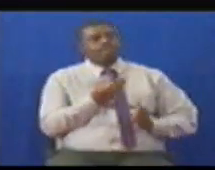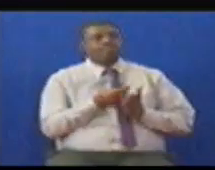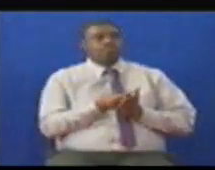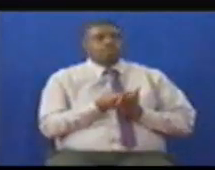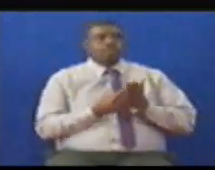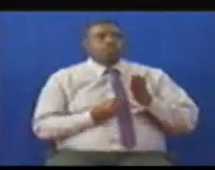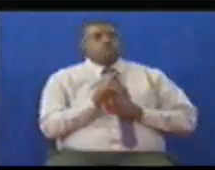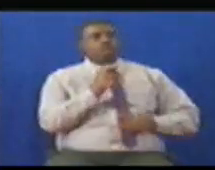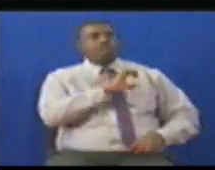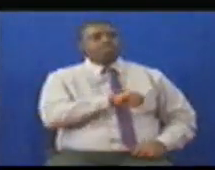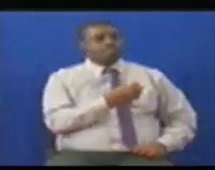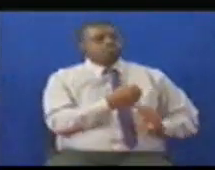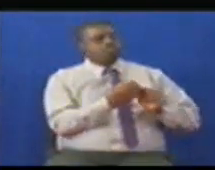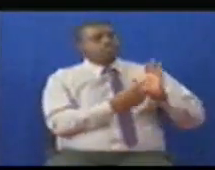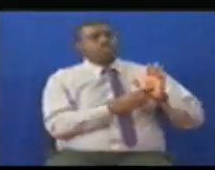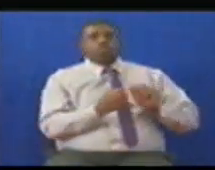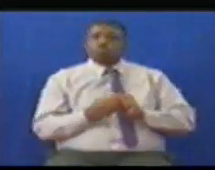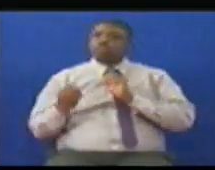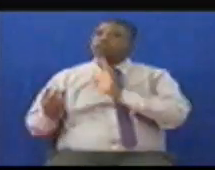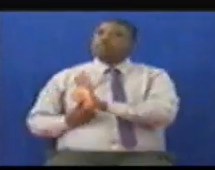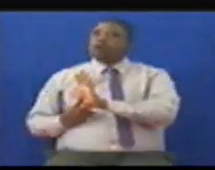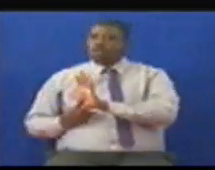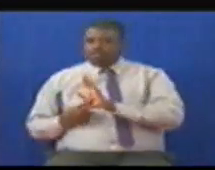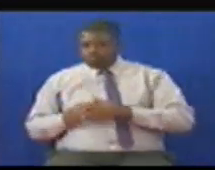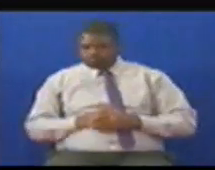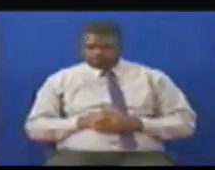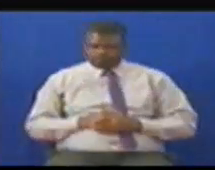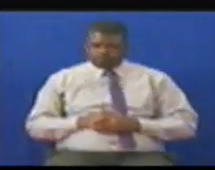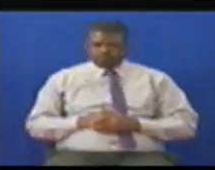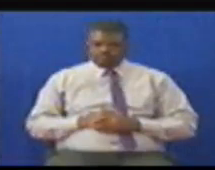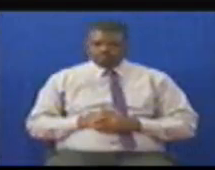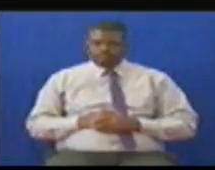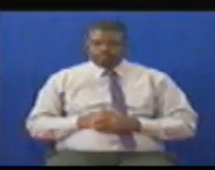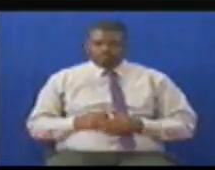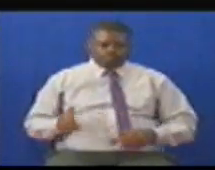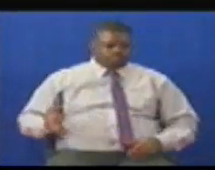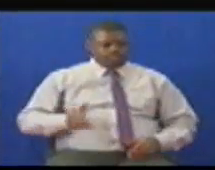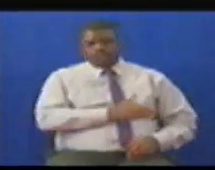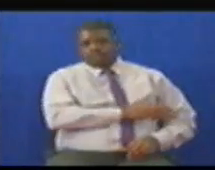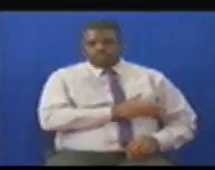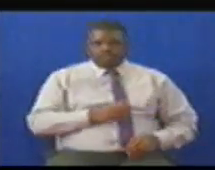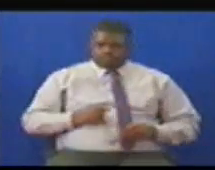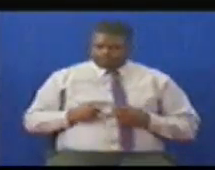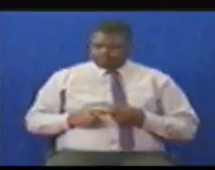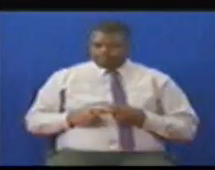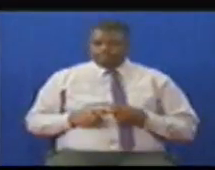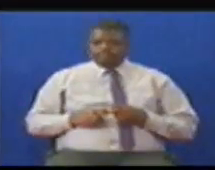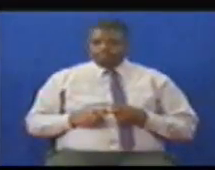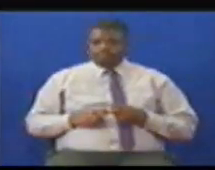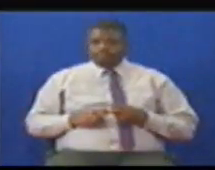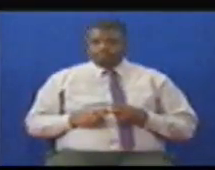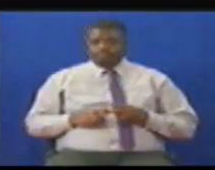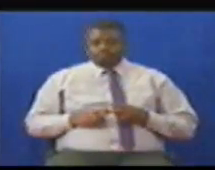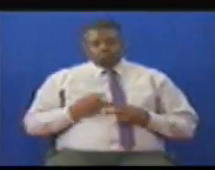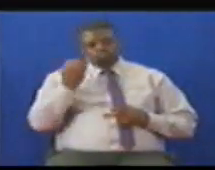mwaka 2017 hadi 2020. Mapitio ya utekelezaji wa maoni na ushauri wa